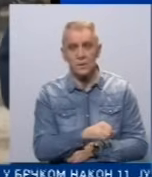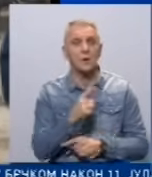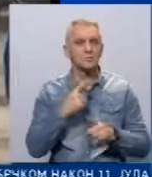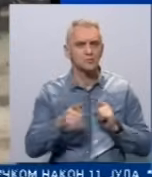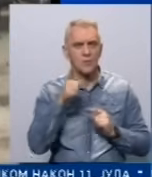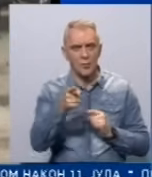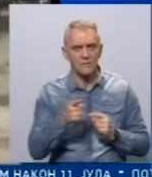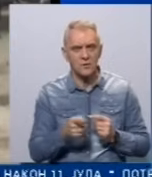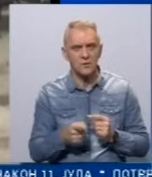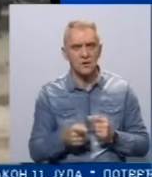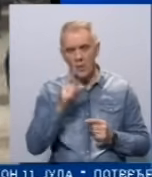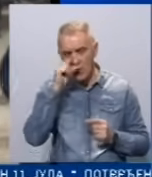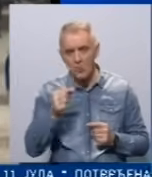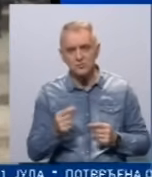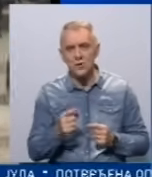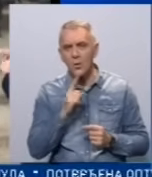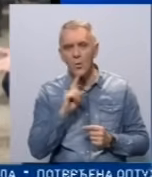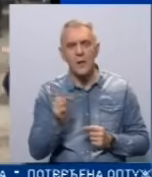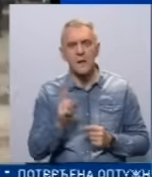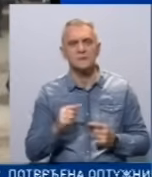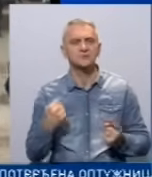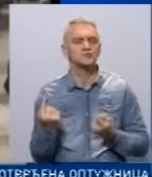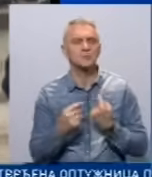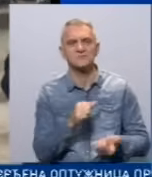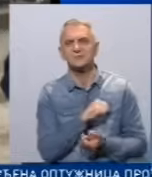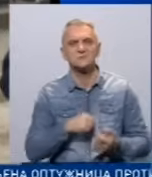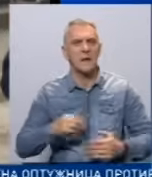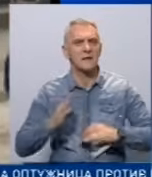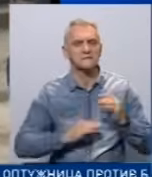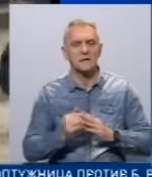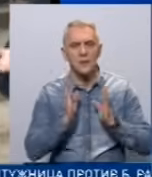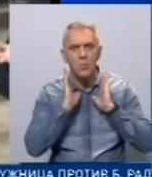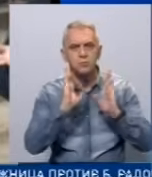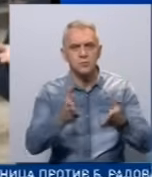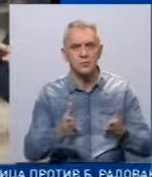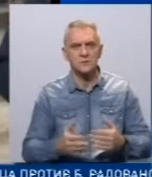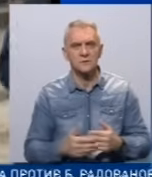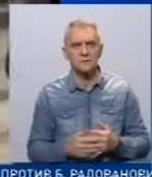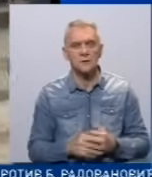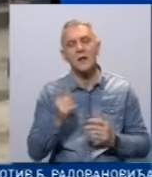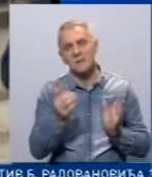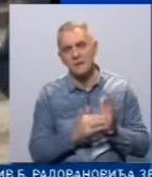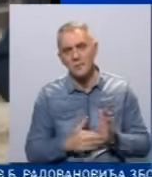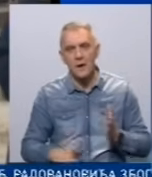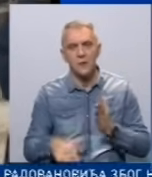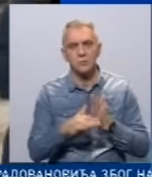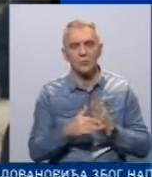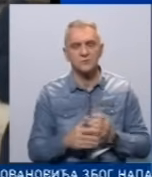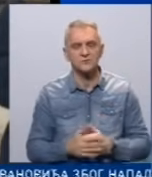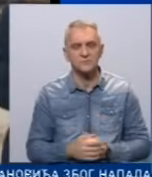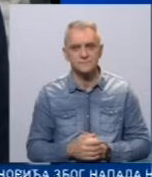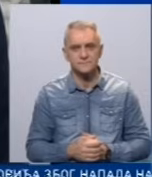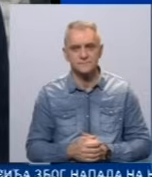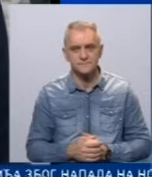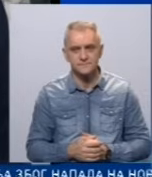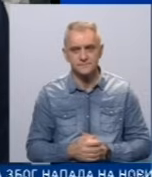zbog ovih ovakvih općina koje nisu u stanju same izgraditi putnu infrastrukturu i treba im pomoć sa većih razina